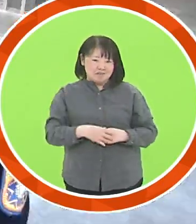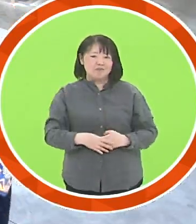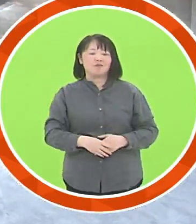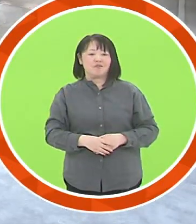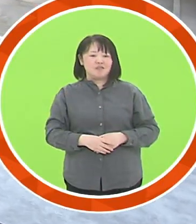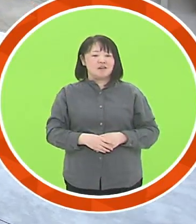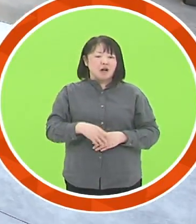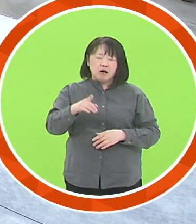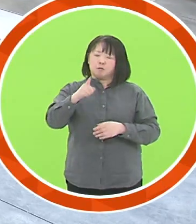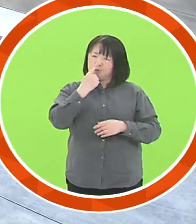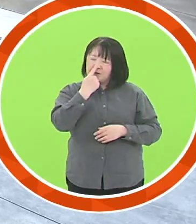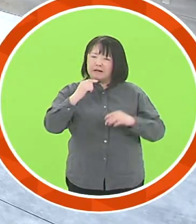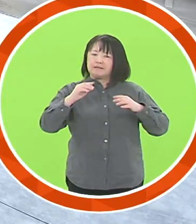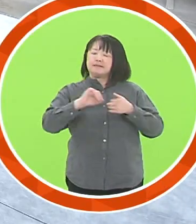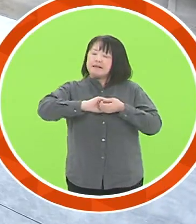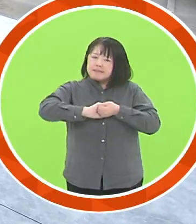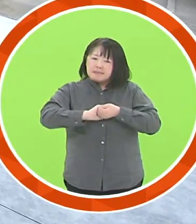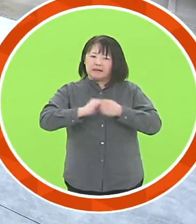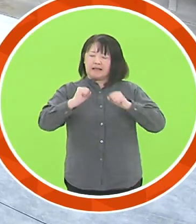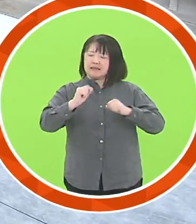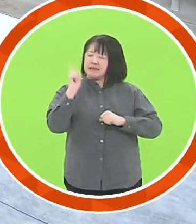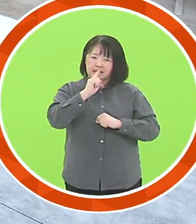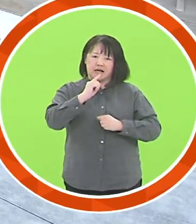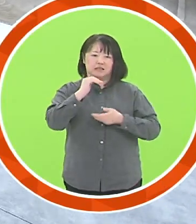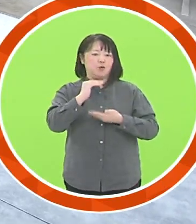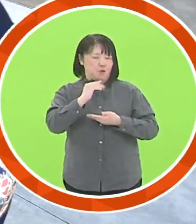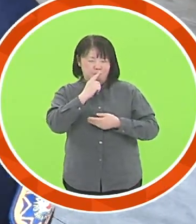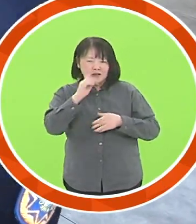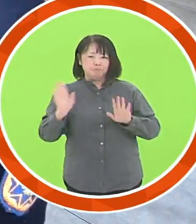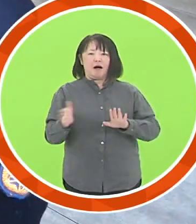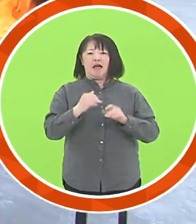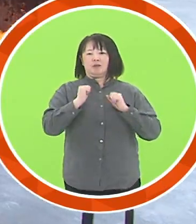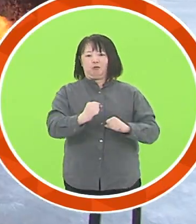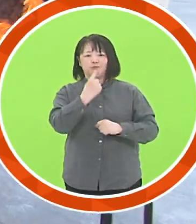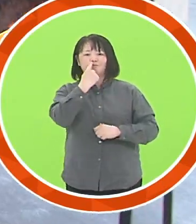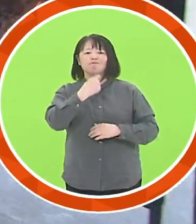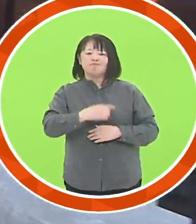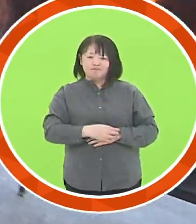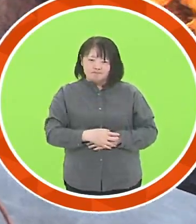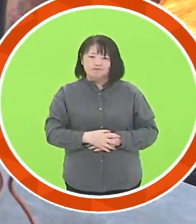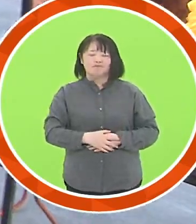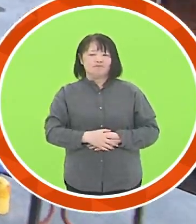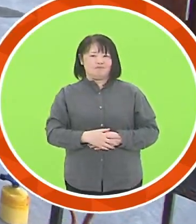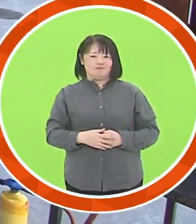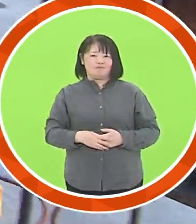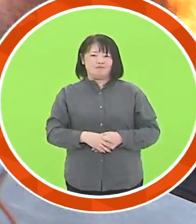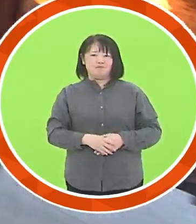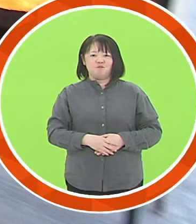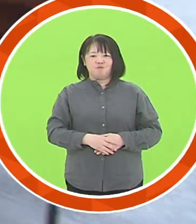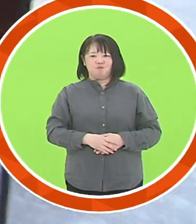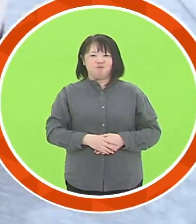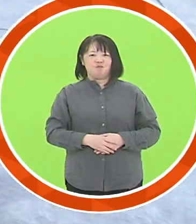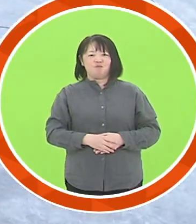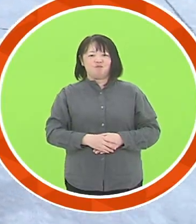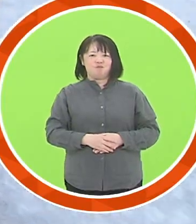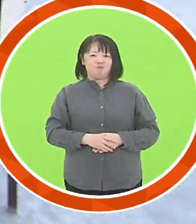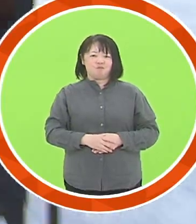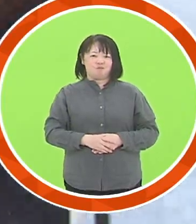態、 絶対にやってはいけないことを今からやります。 わかりました、やっちゃいけないことをね。 はい、 はい、